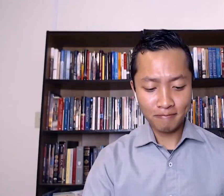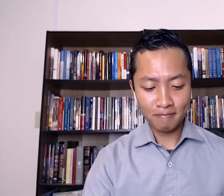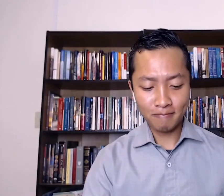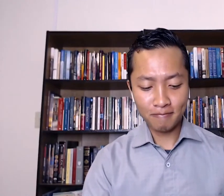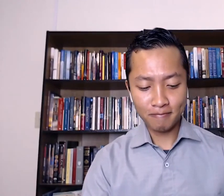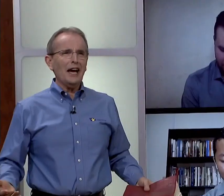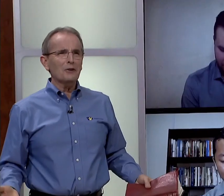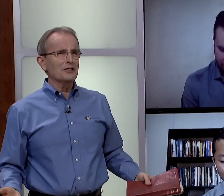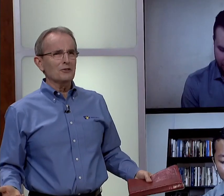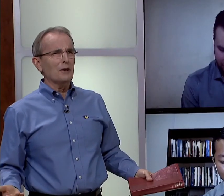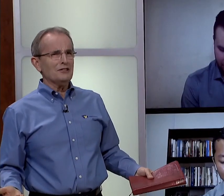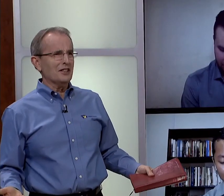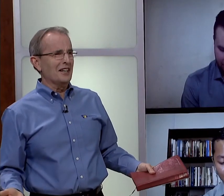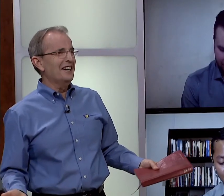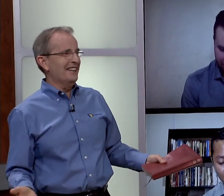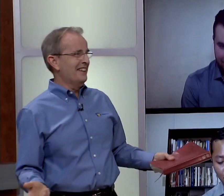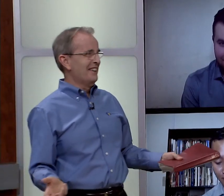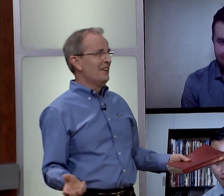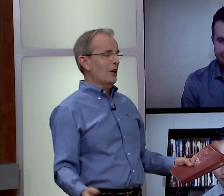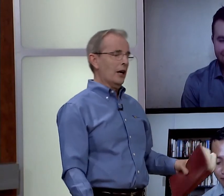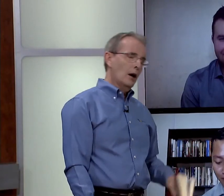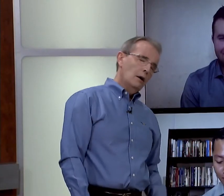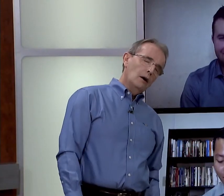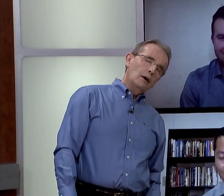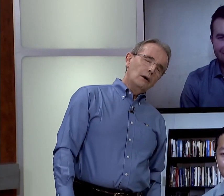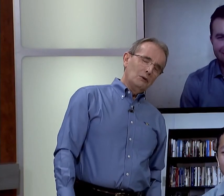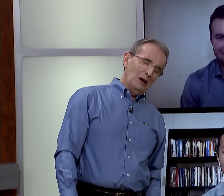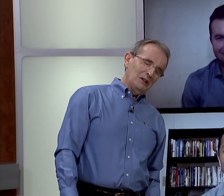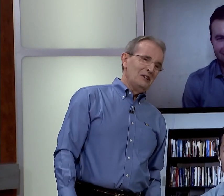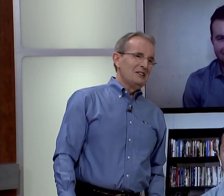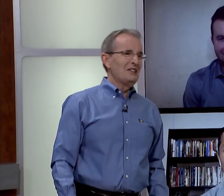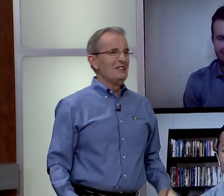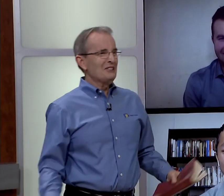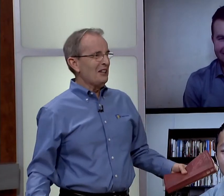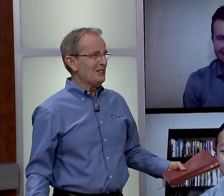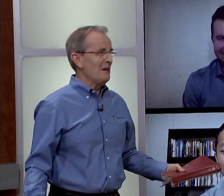Oczywiście obłok zatrzymywał się nie dlatego, że się zmęczył.